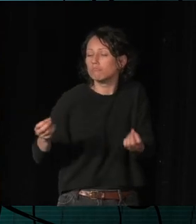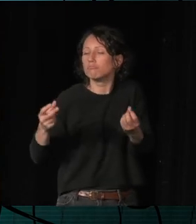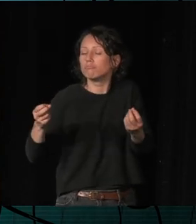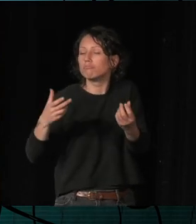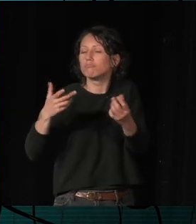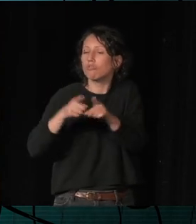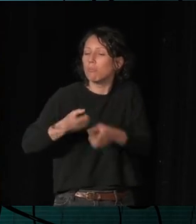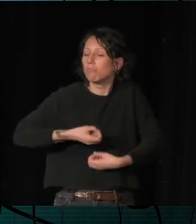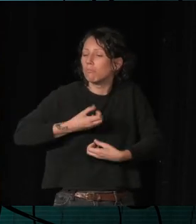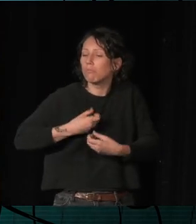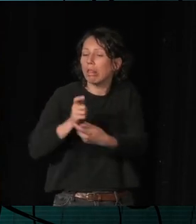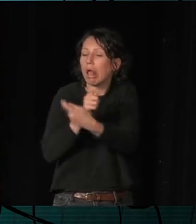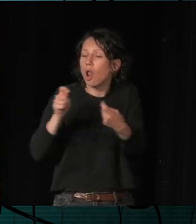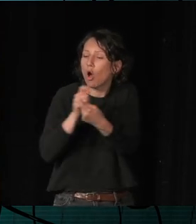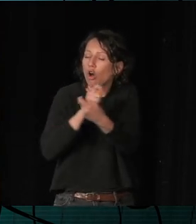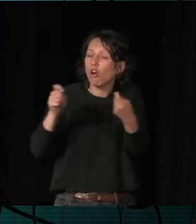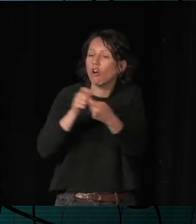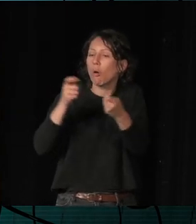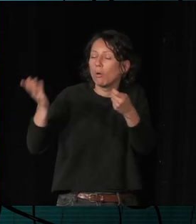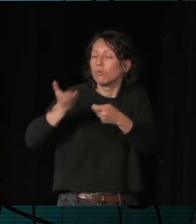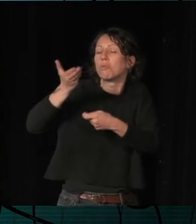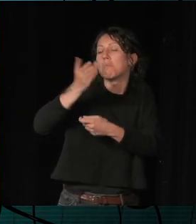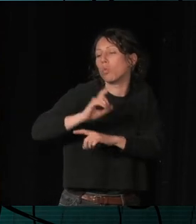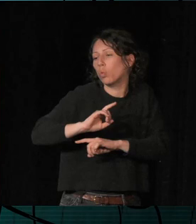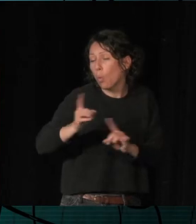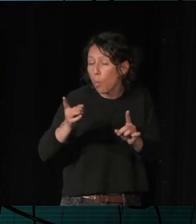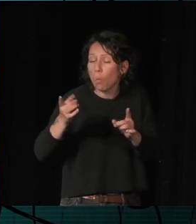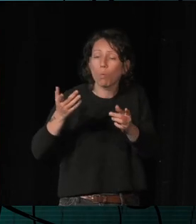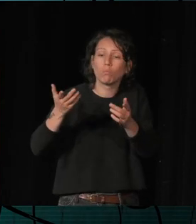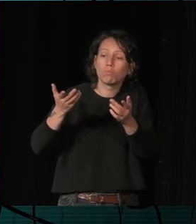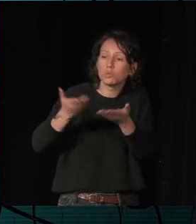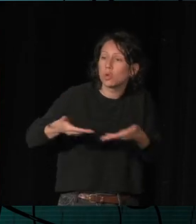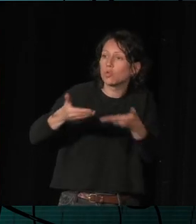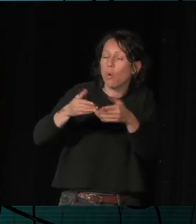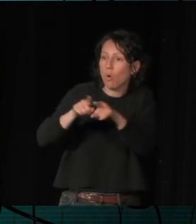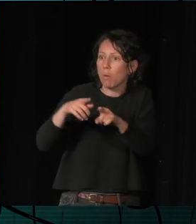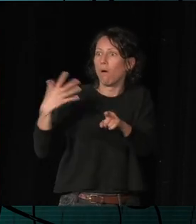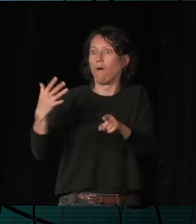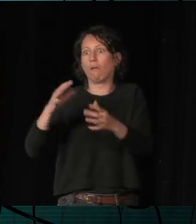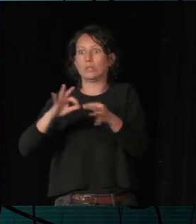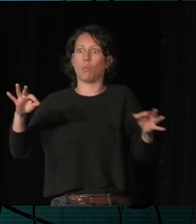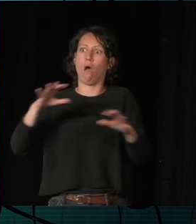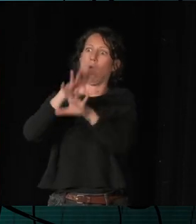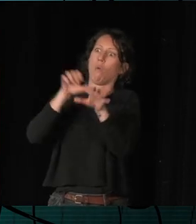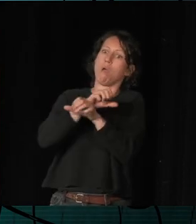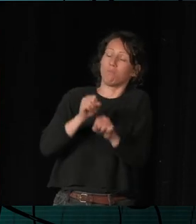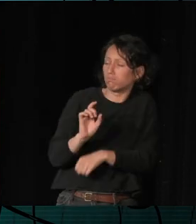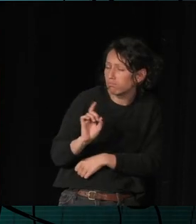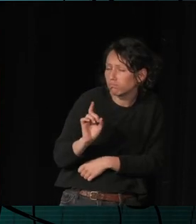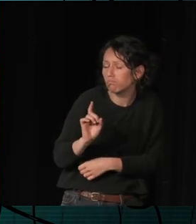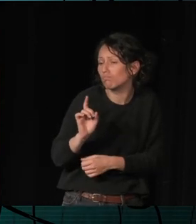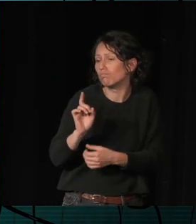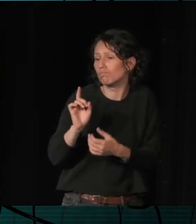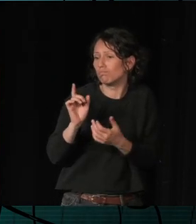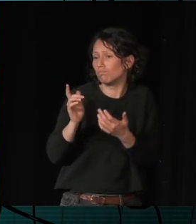fleuris. La mise en scène ne va pas forcément chercher à vous subjuguer, à vous choquer. Et grâce à ça,